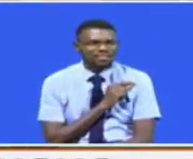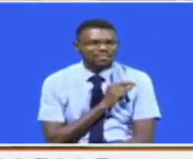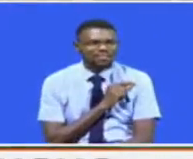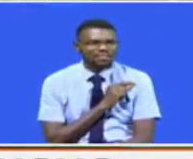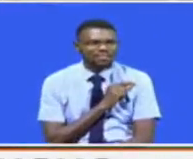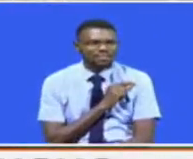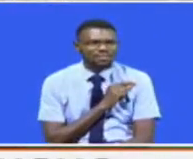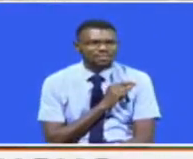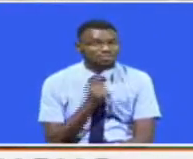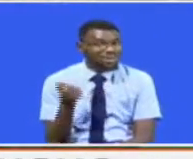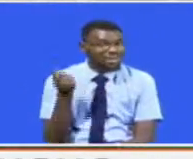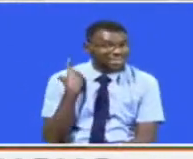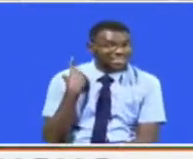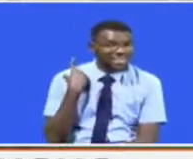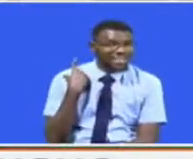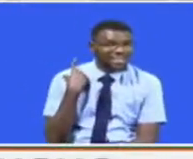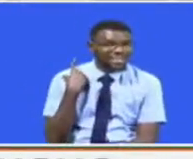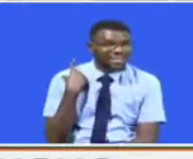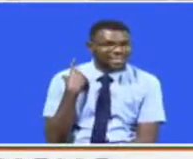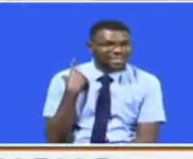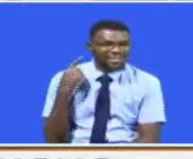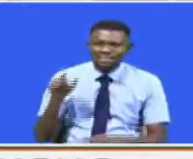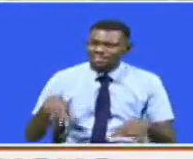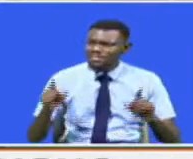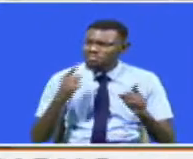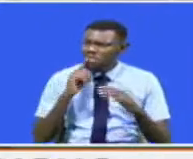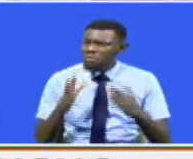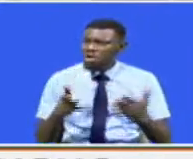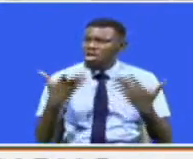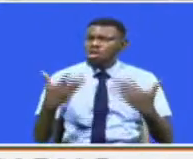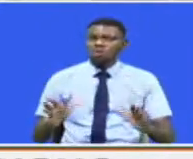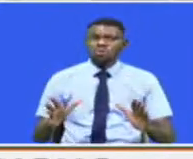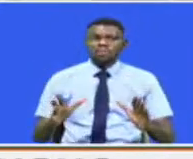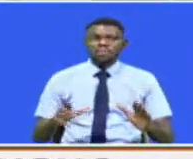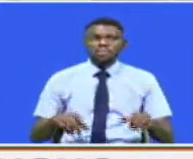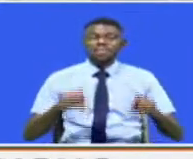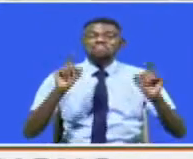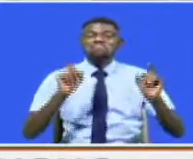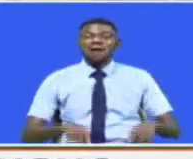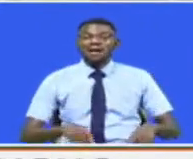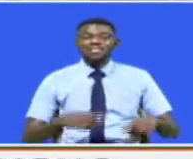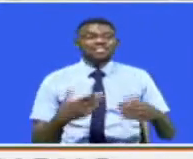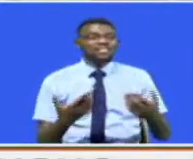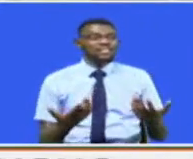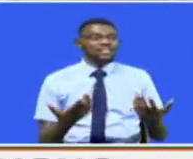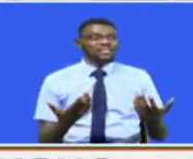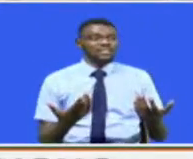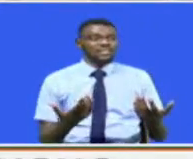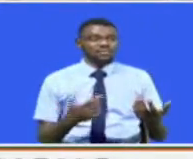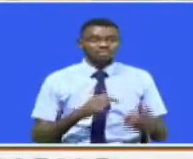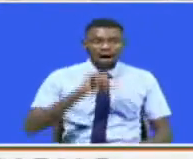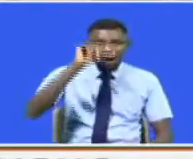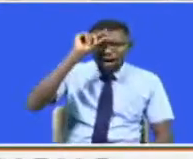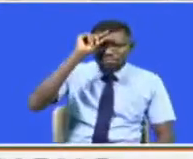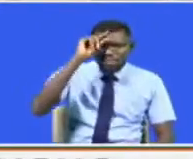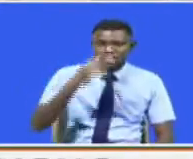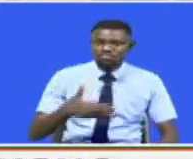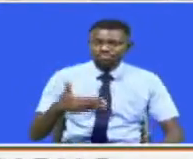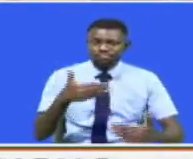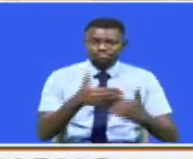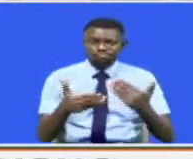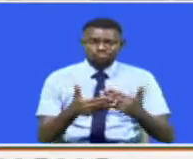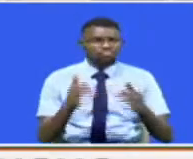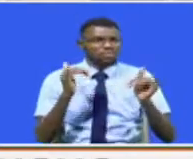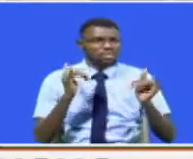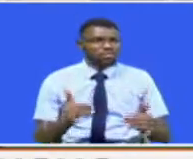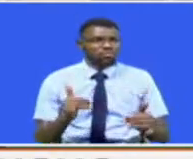Chika maneno sana. Ati imepotea, itabidi tukiingia kwa serikali tukuje kuanza upya.